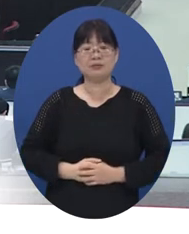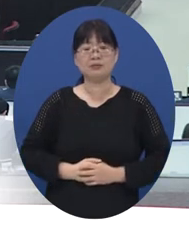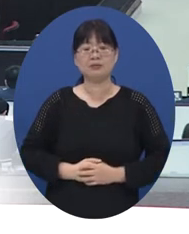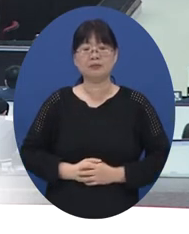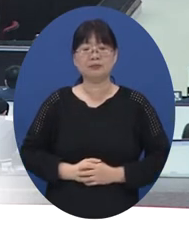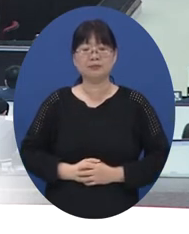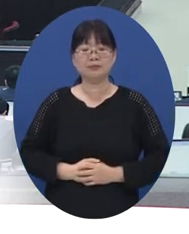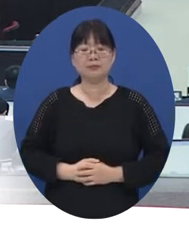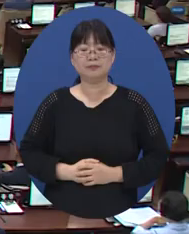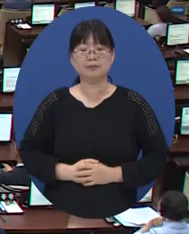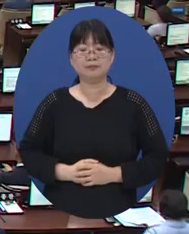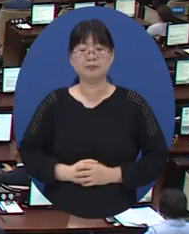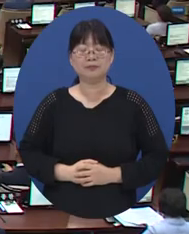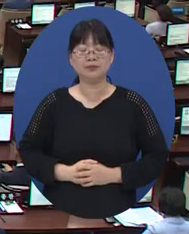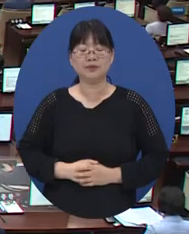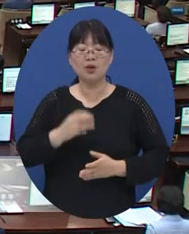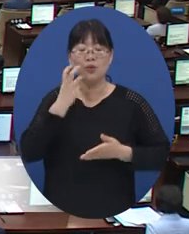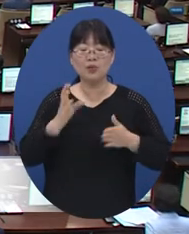기잡니다